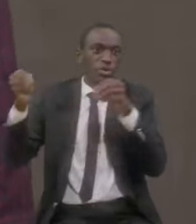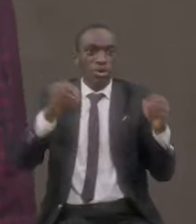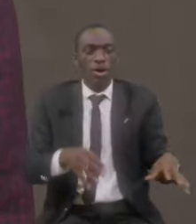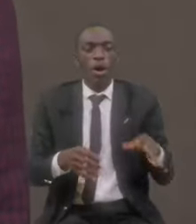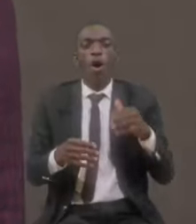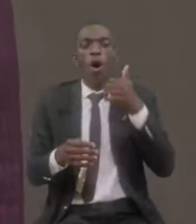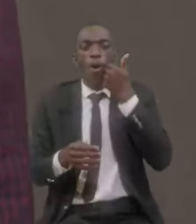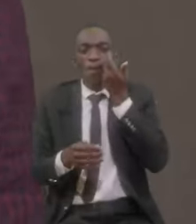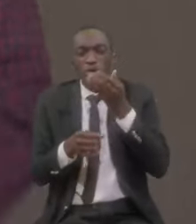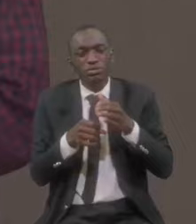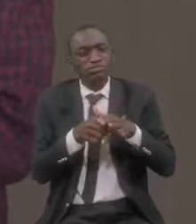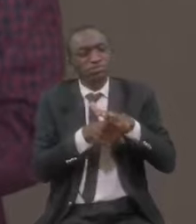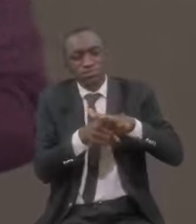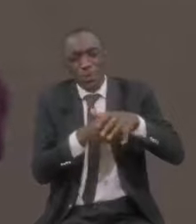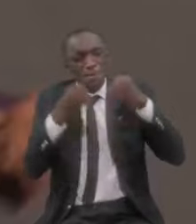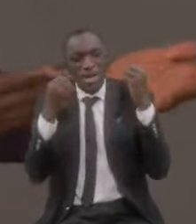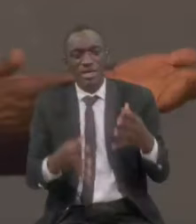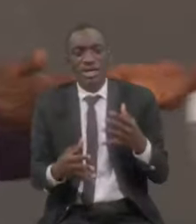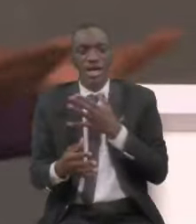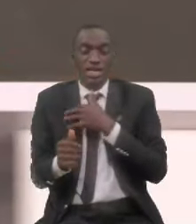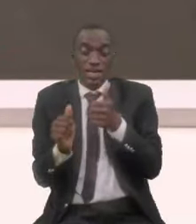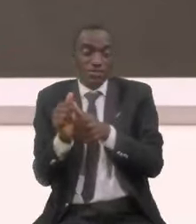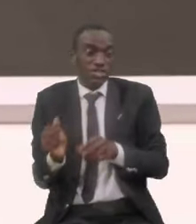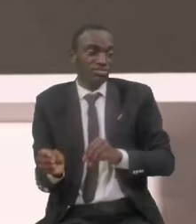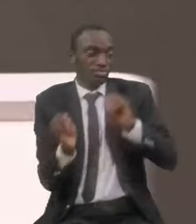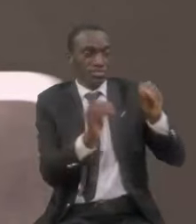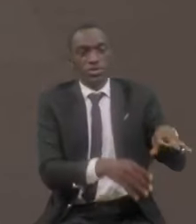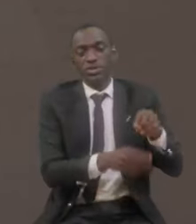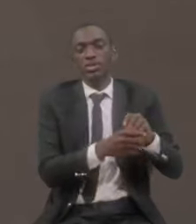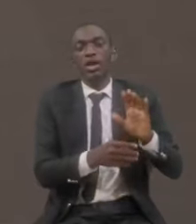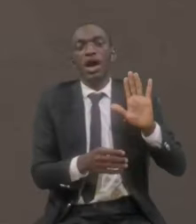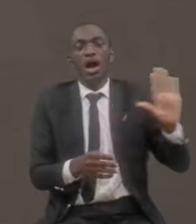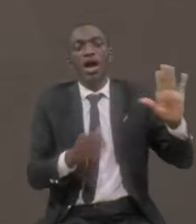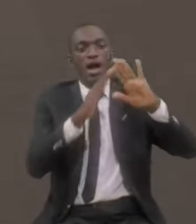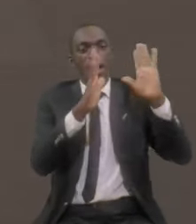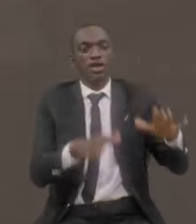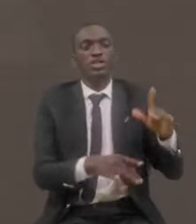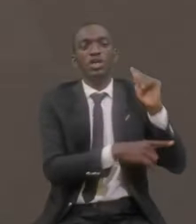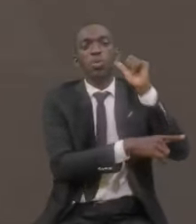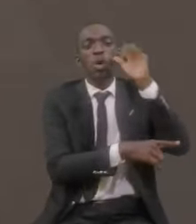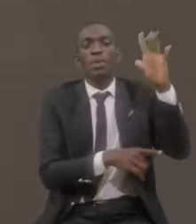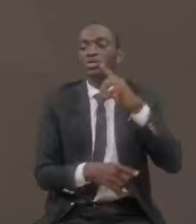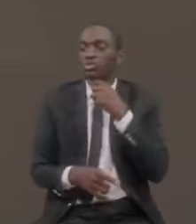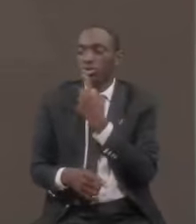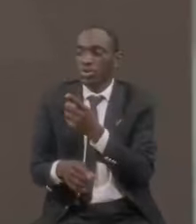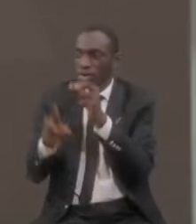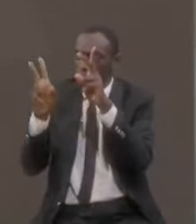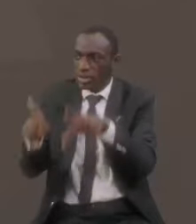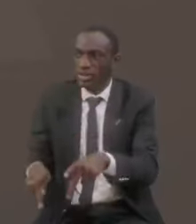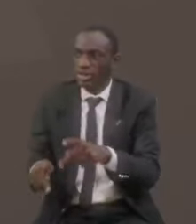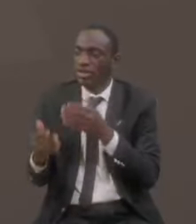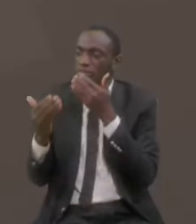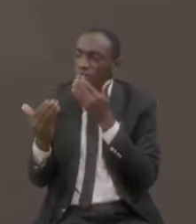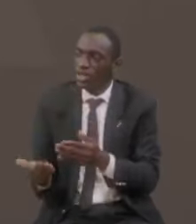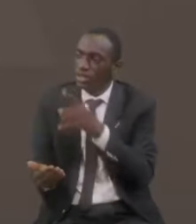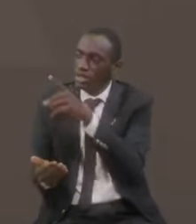tout était maintenant placé. Et la femme a dit à celui qui a amené, merci.